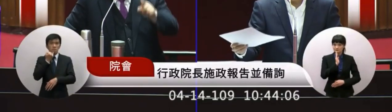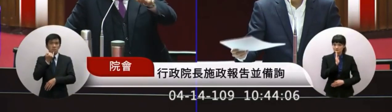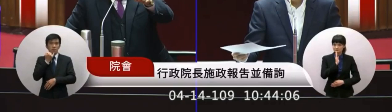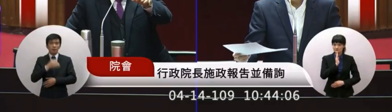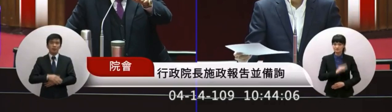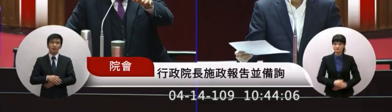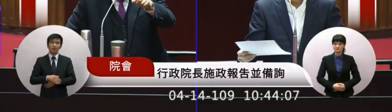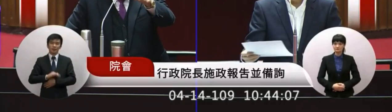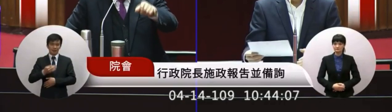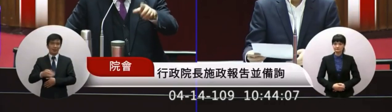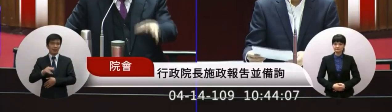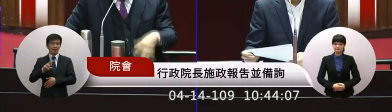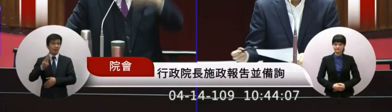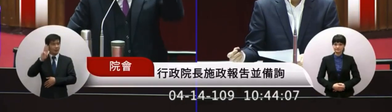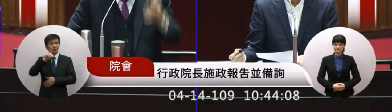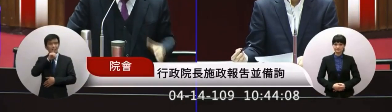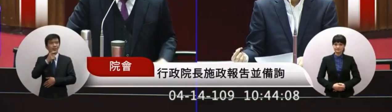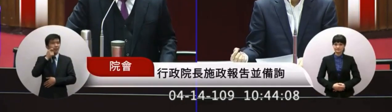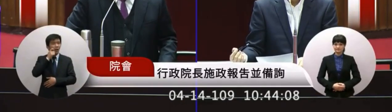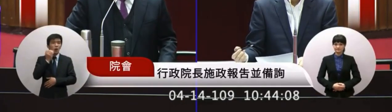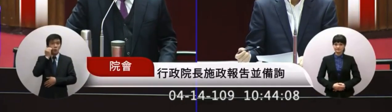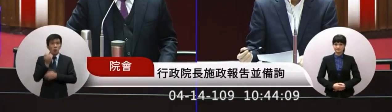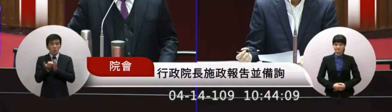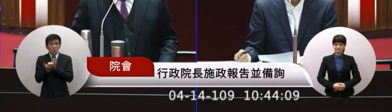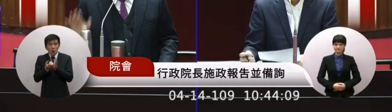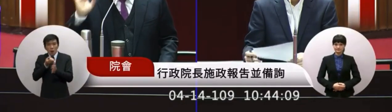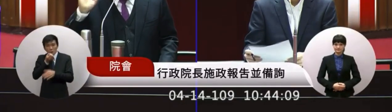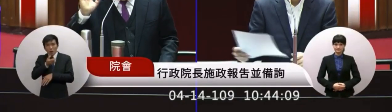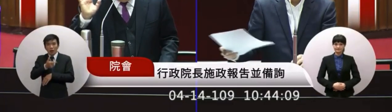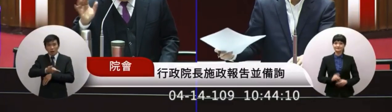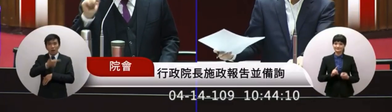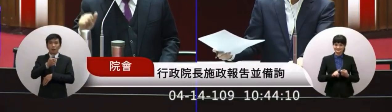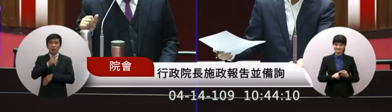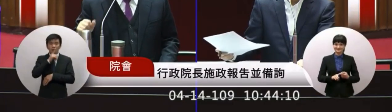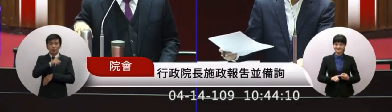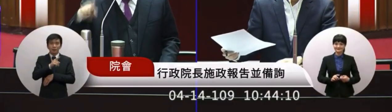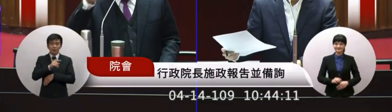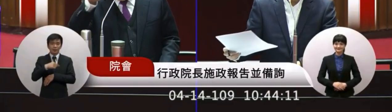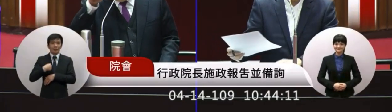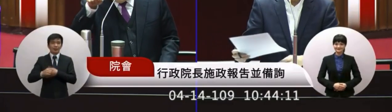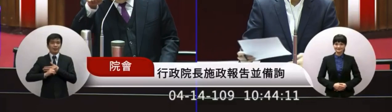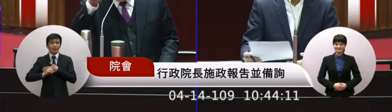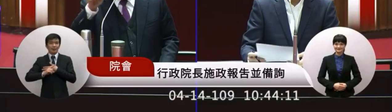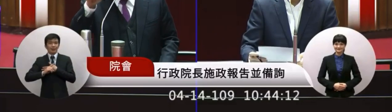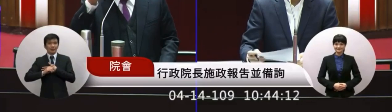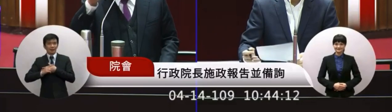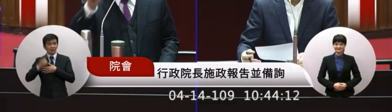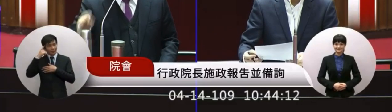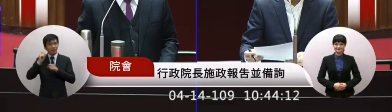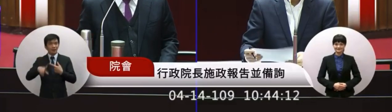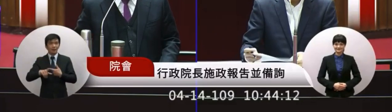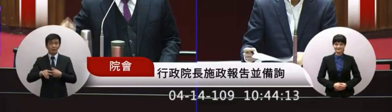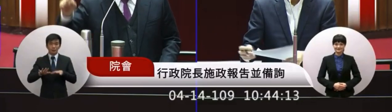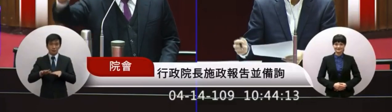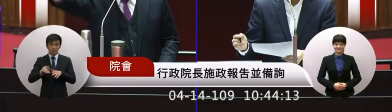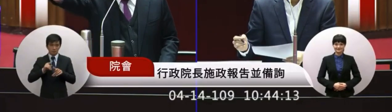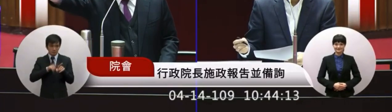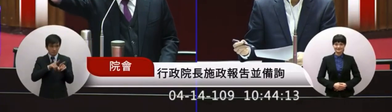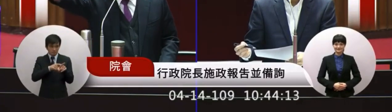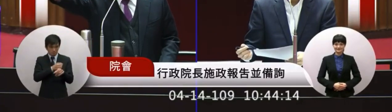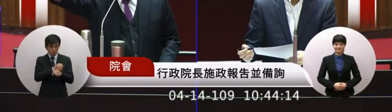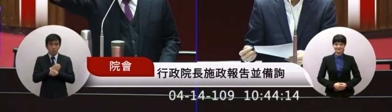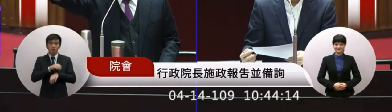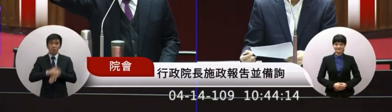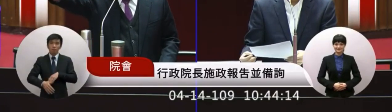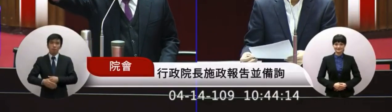说哦，人先讲，先讲一个刷单，一路去，所以也很紧张了。但紧盯着，紧盯着。 好， 所以本